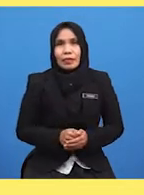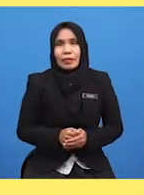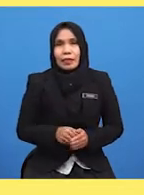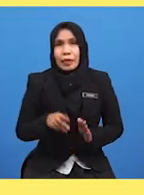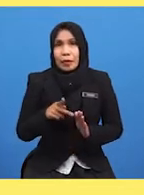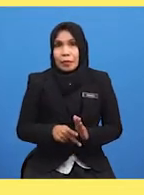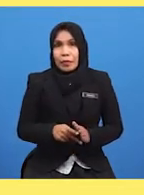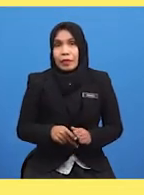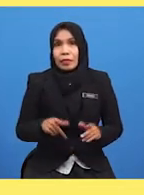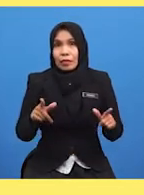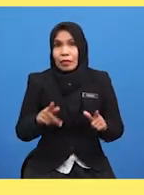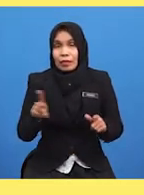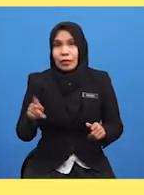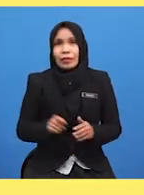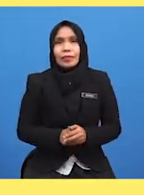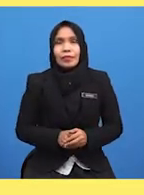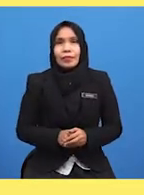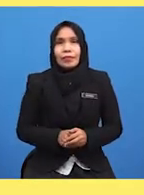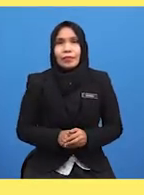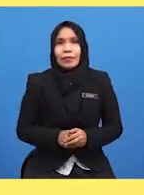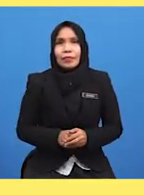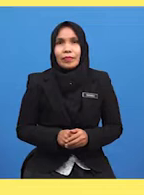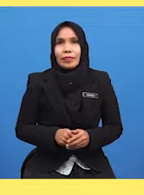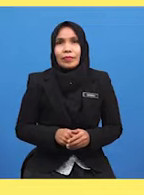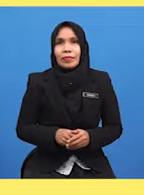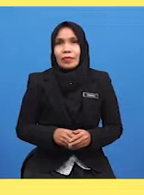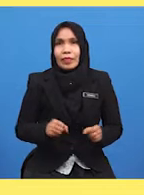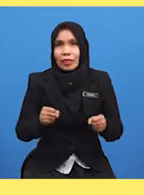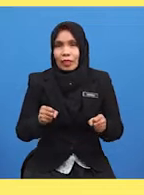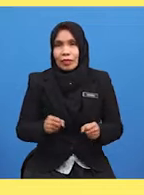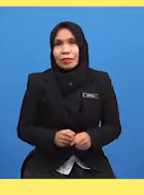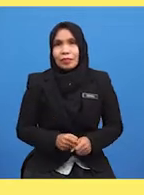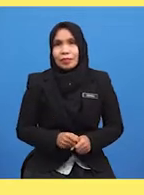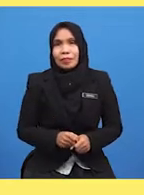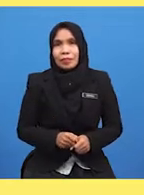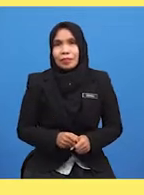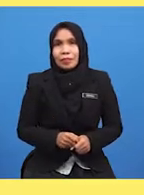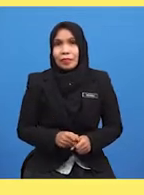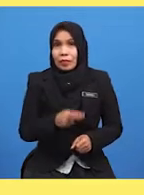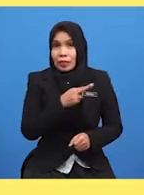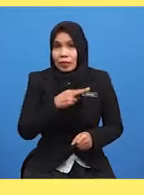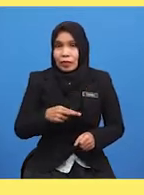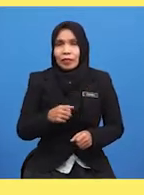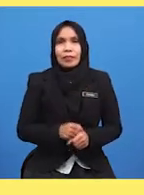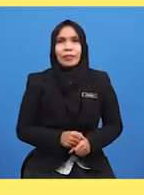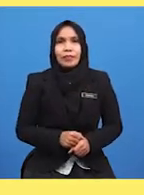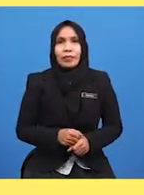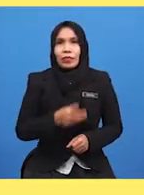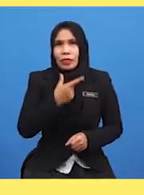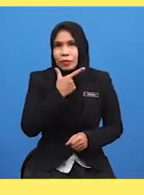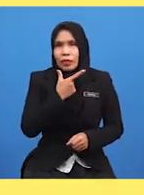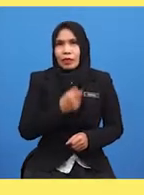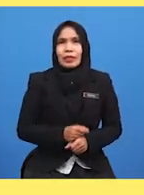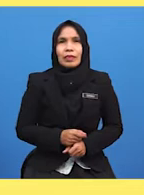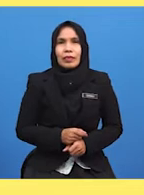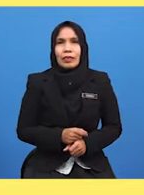sistem residen British mengukuhkan fase di Perak Selangor negeri sembilan dan paham dengan membentuk negeri-negeri Melayu